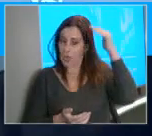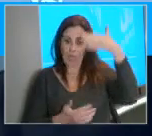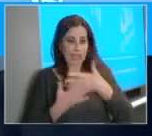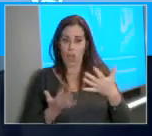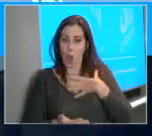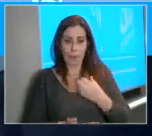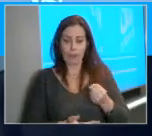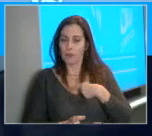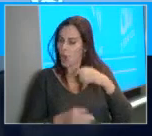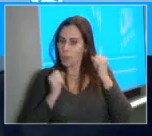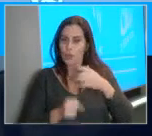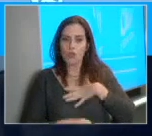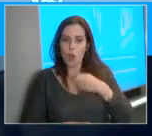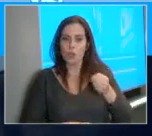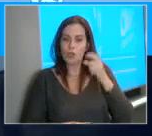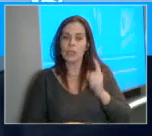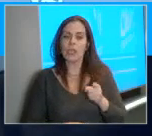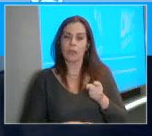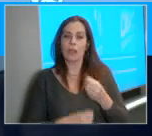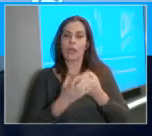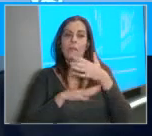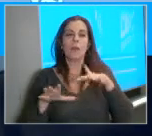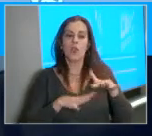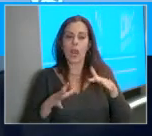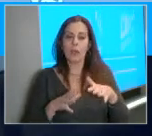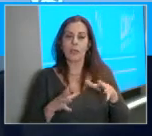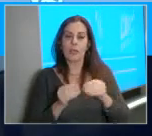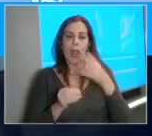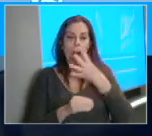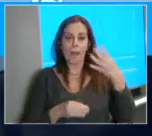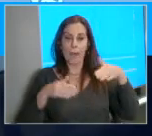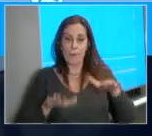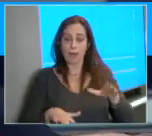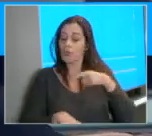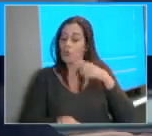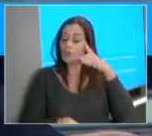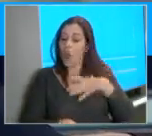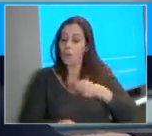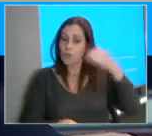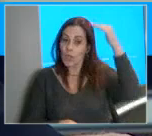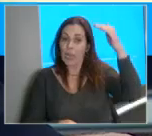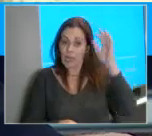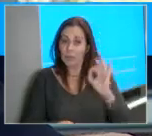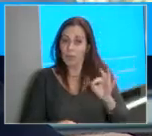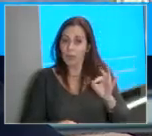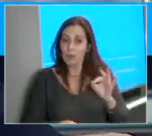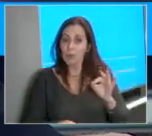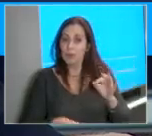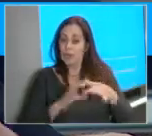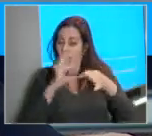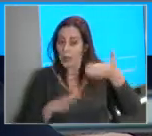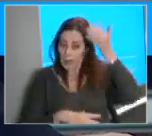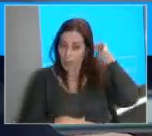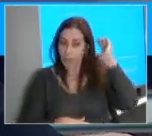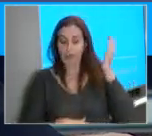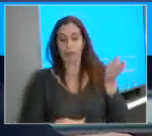לא היה לו אומץ, רק שאני לא בטוח שהאומץ הנדרש היה להקים ממשלה על 44 מנדטים, אלא האומץ שלא היה לו זה באמת להיפרד מלפיד